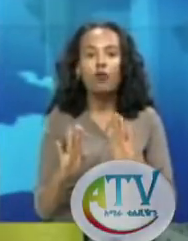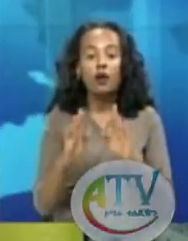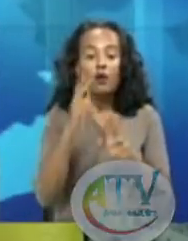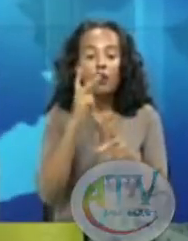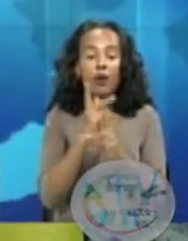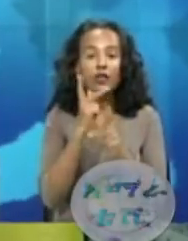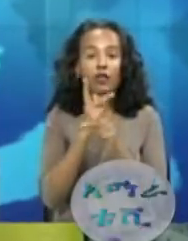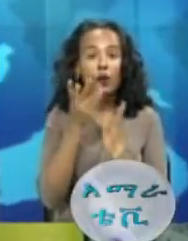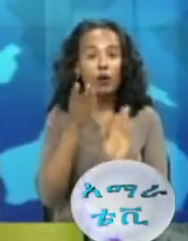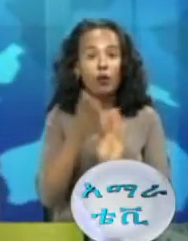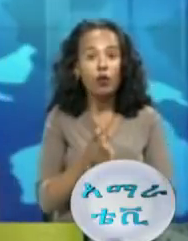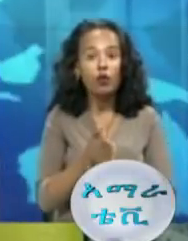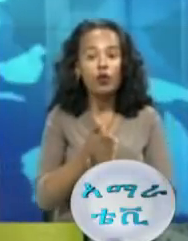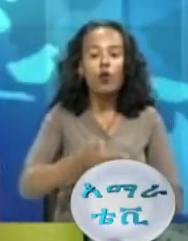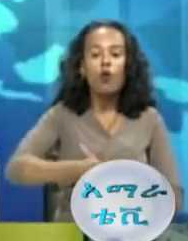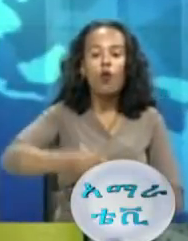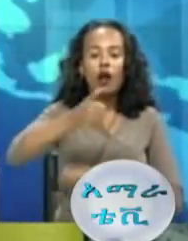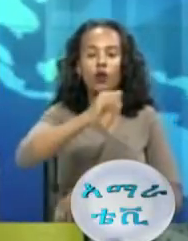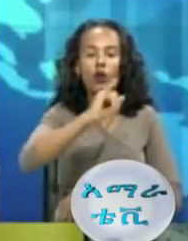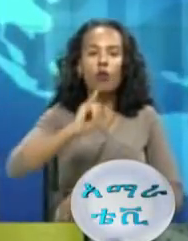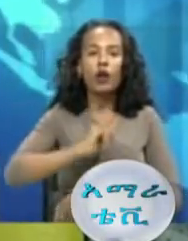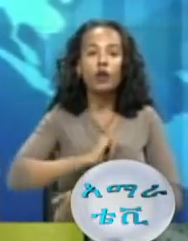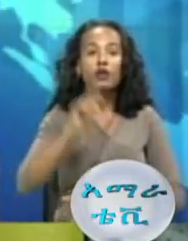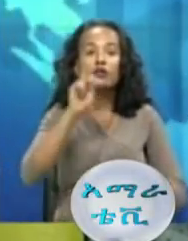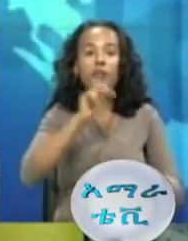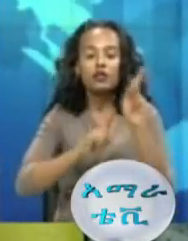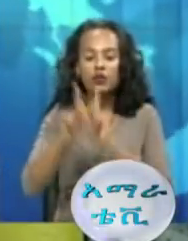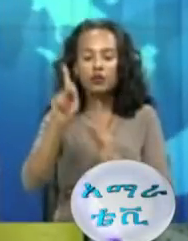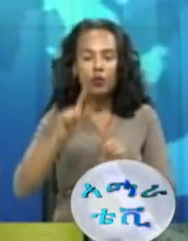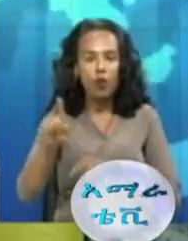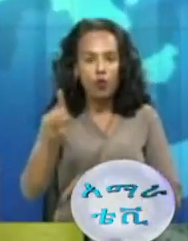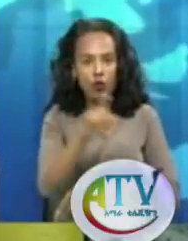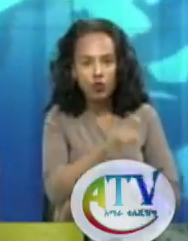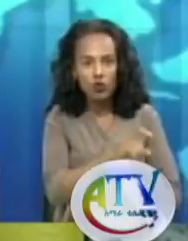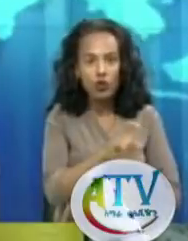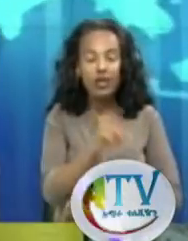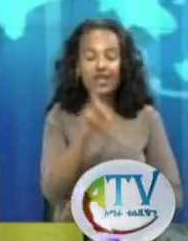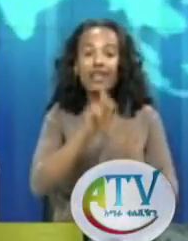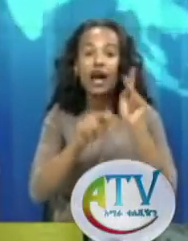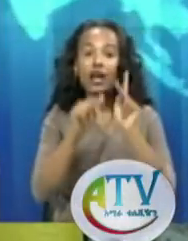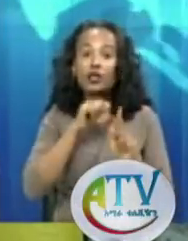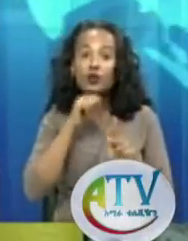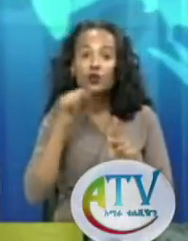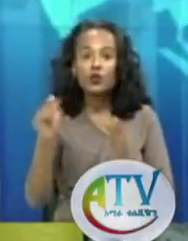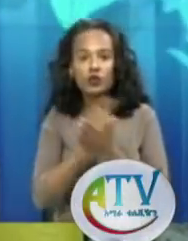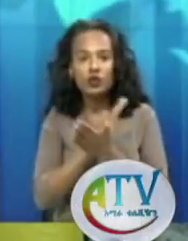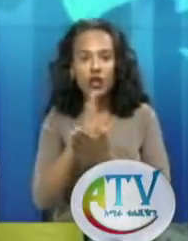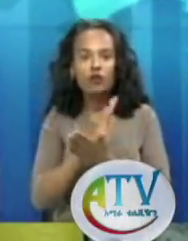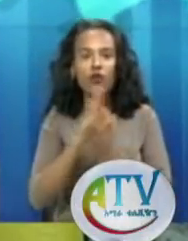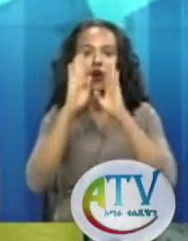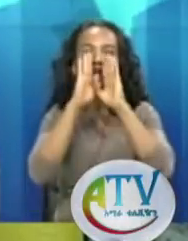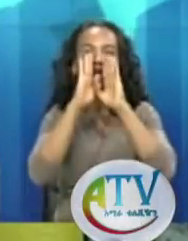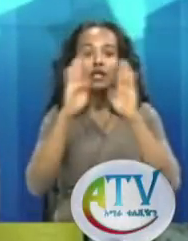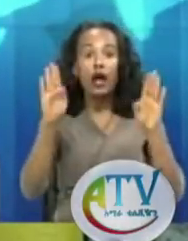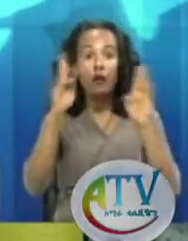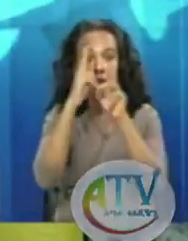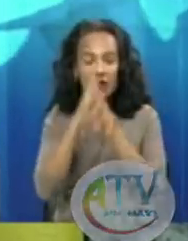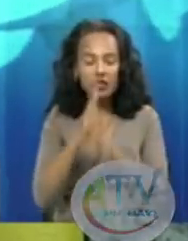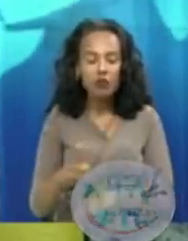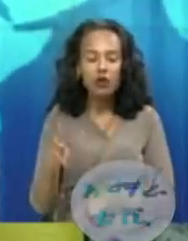በማስጠበቅ ረገድ ዋናው ባለቤት ህዝብ በመሆኑ ያለ ህዝቡ ተሳትፎ ሰላምን ማስከበርም